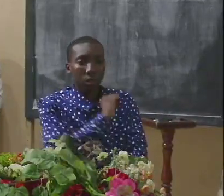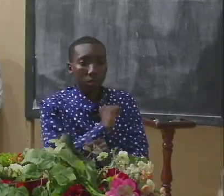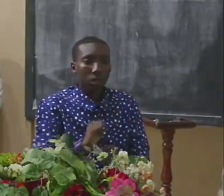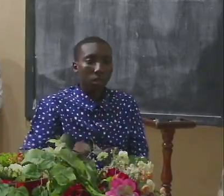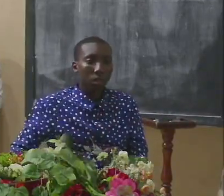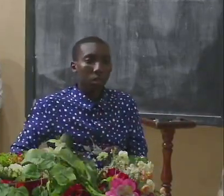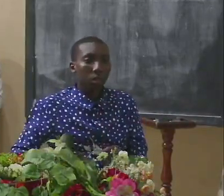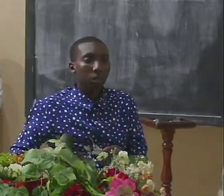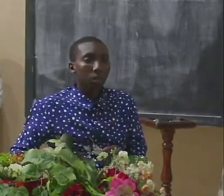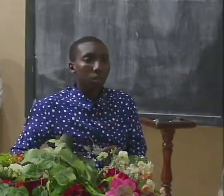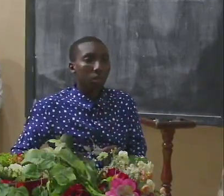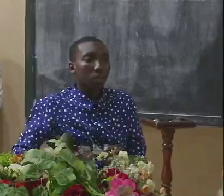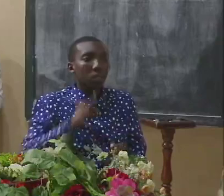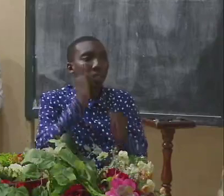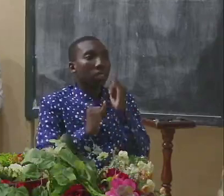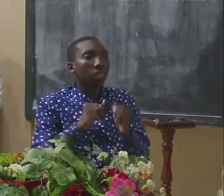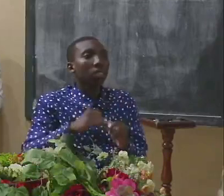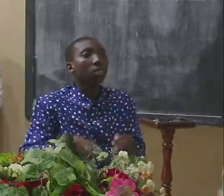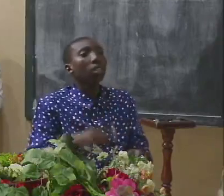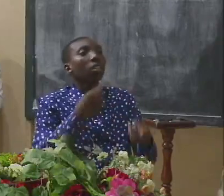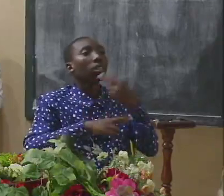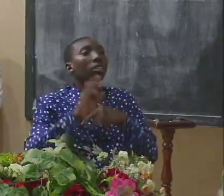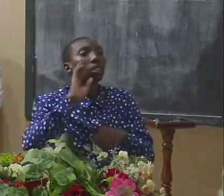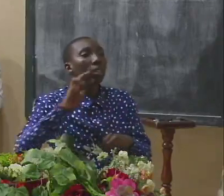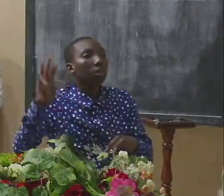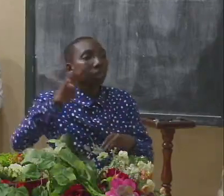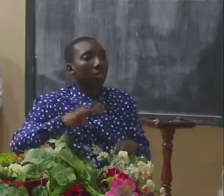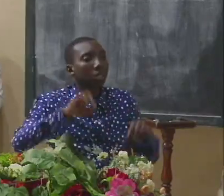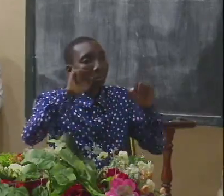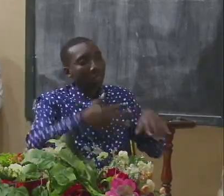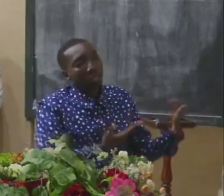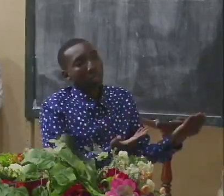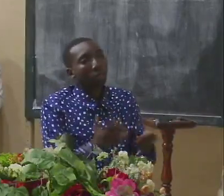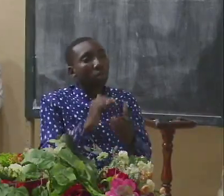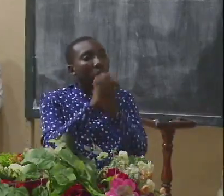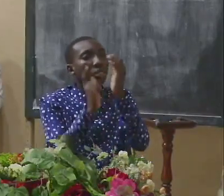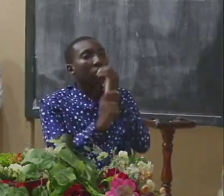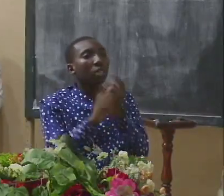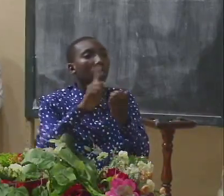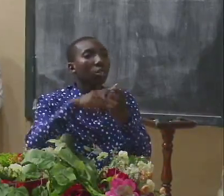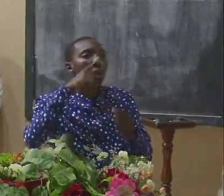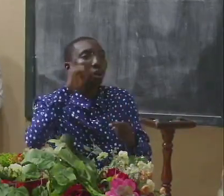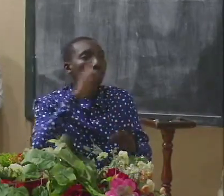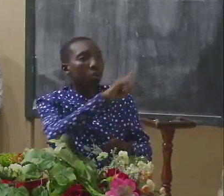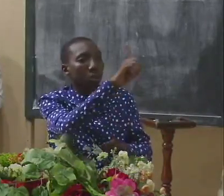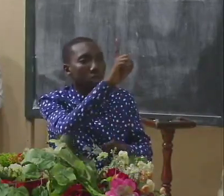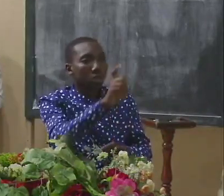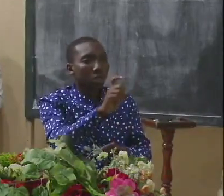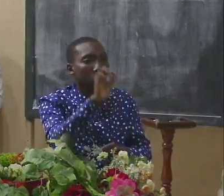Je kama anarudia siku ya pili abebe salamu zetu Lubumbashi. S'il retourne mardi, peut-il apporter nos salutations à Lubumbashi?